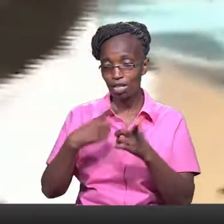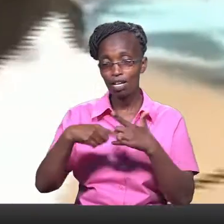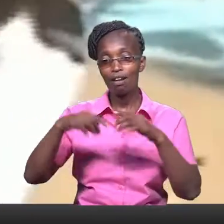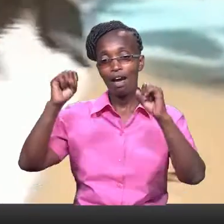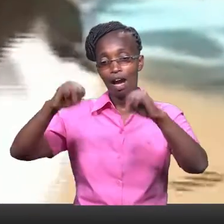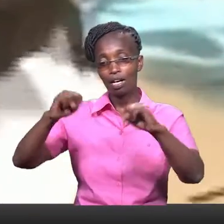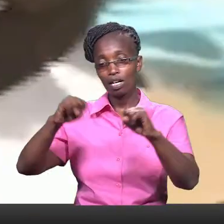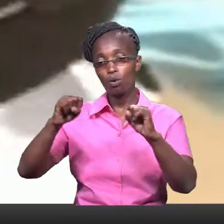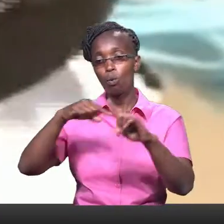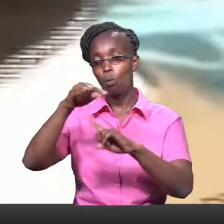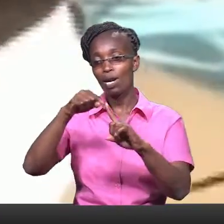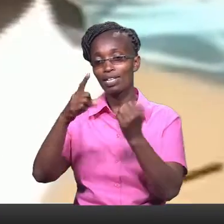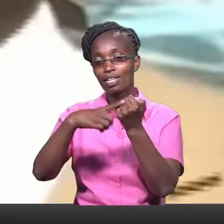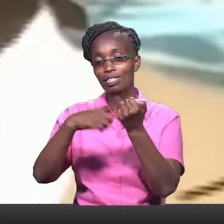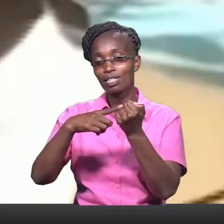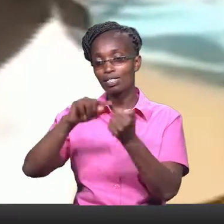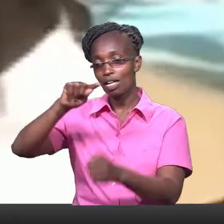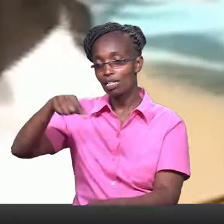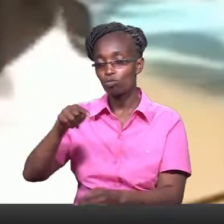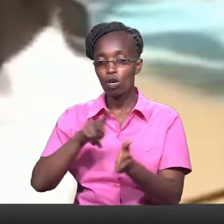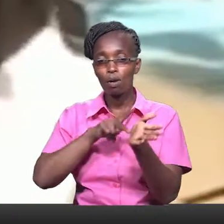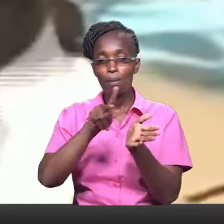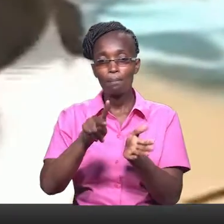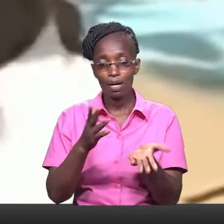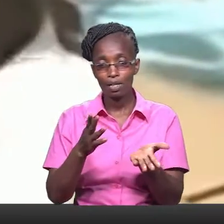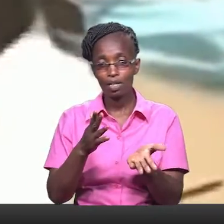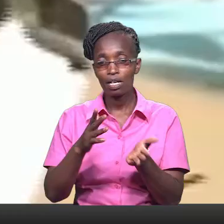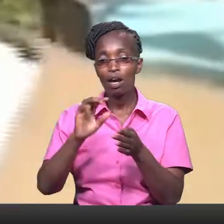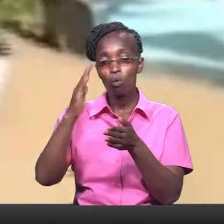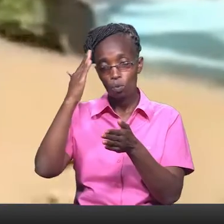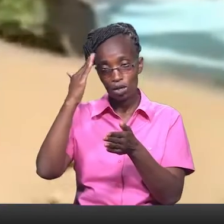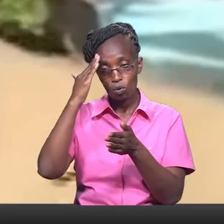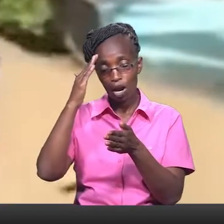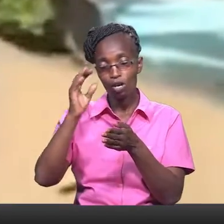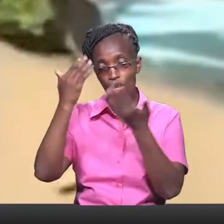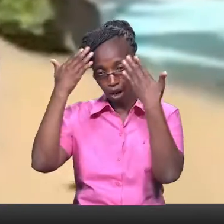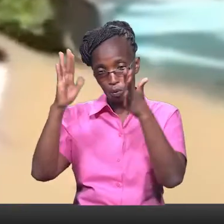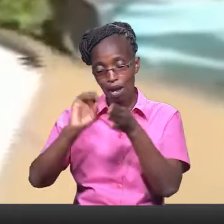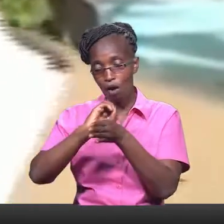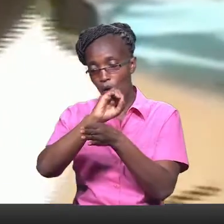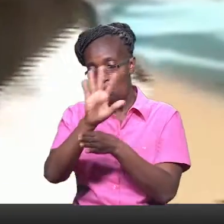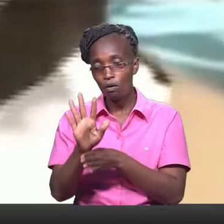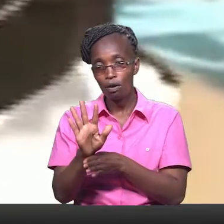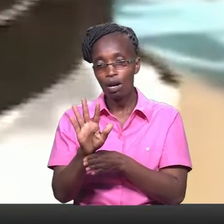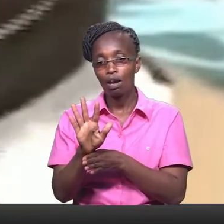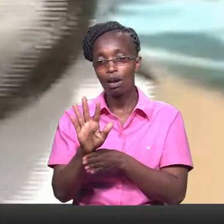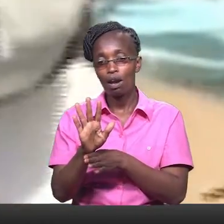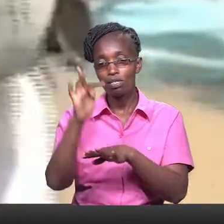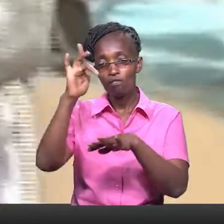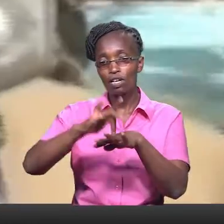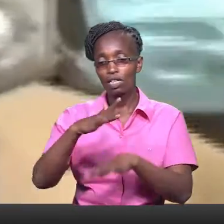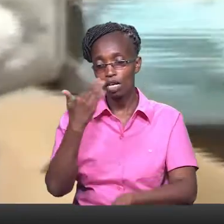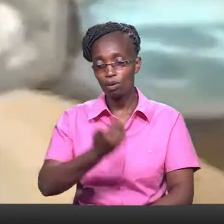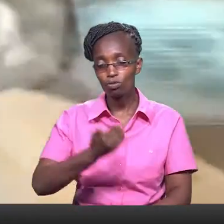and agree when he is going to bring the 6,000. Because corona, unless you know where the corona came from and when it's going to